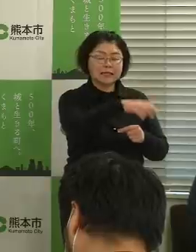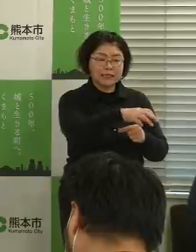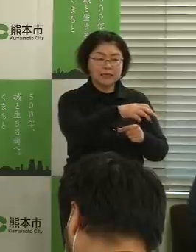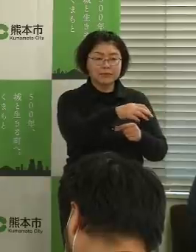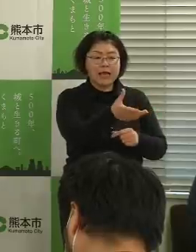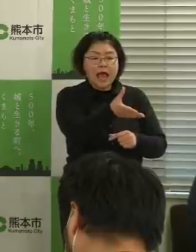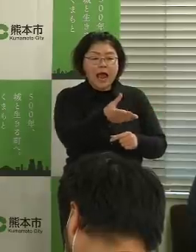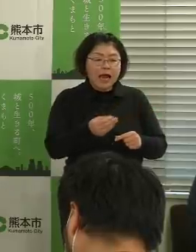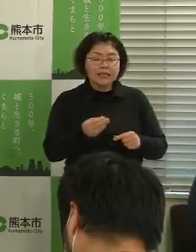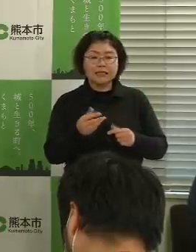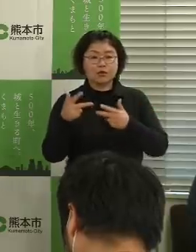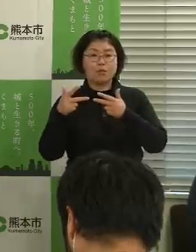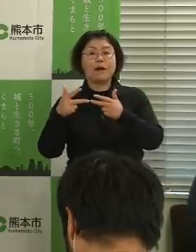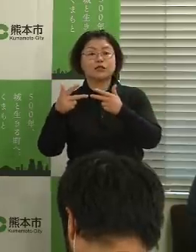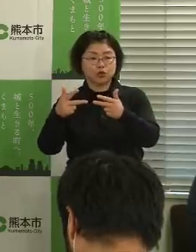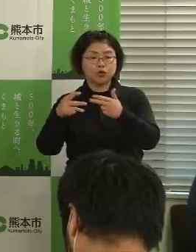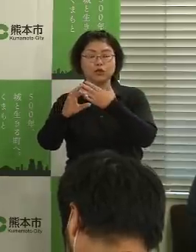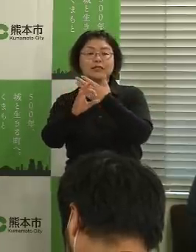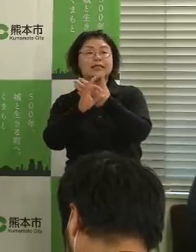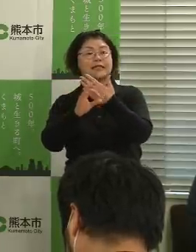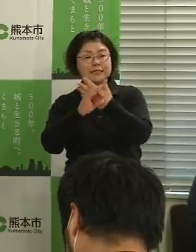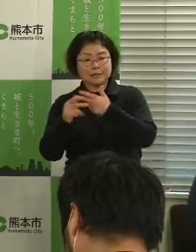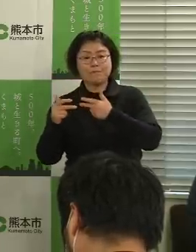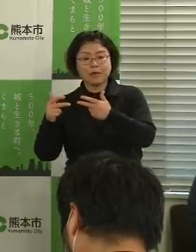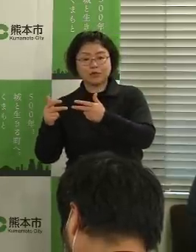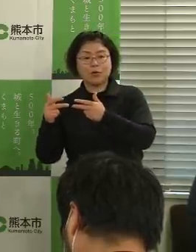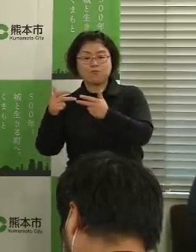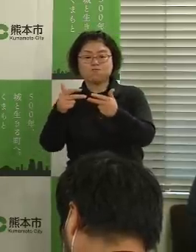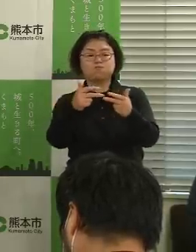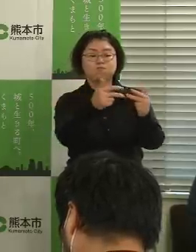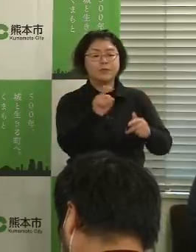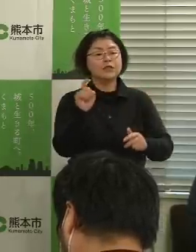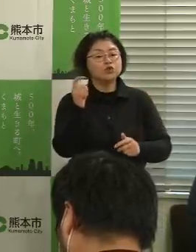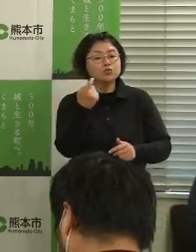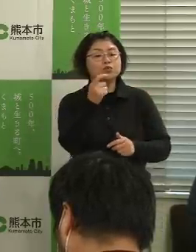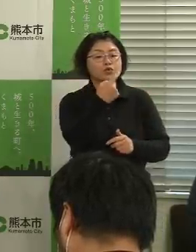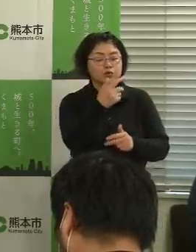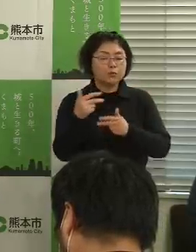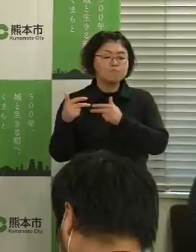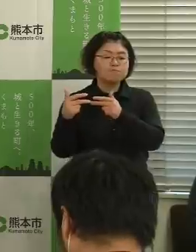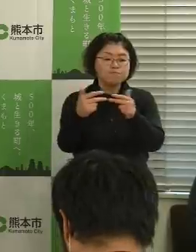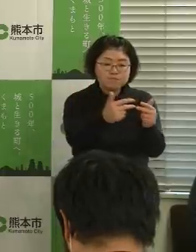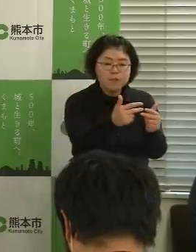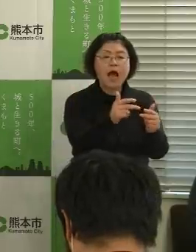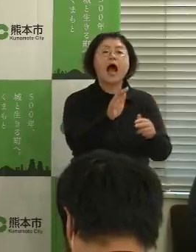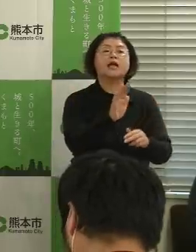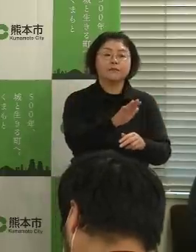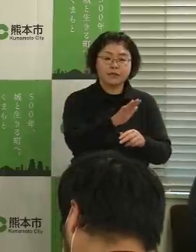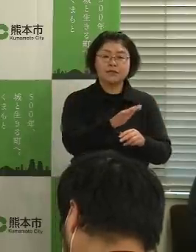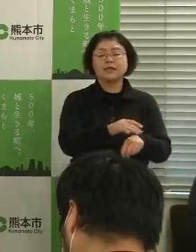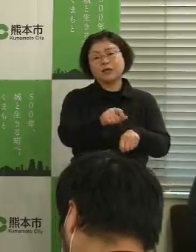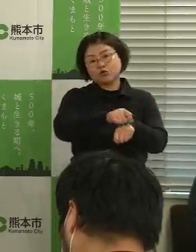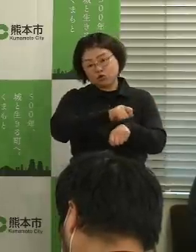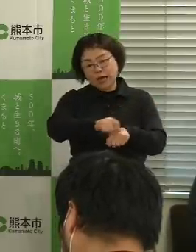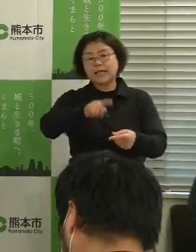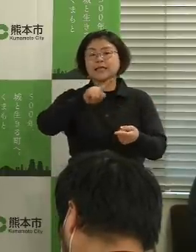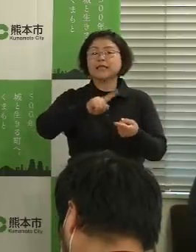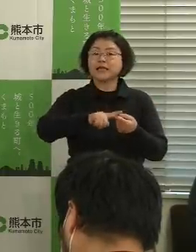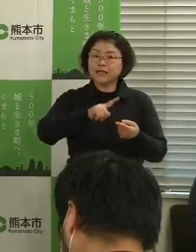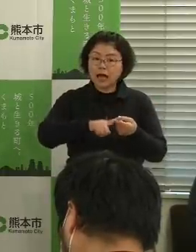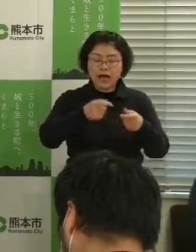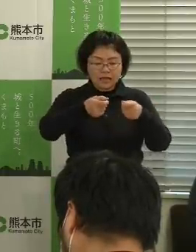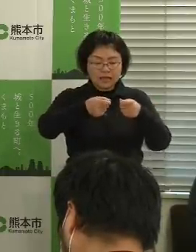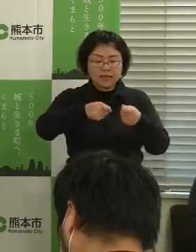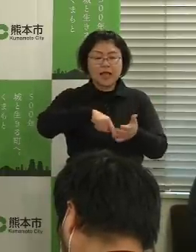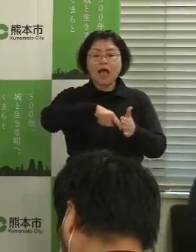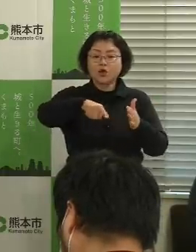スを活用した臨時の急行バスを運行することといたしました。その具体的な内容につきましては